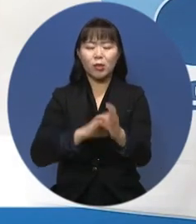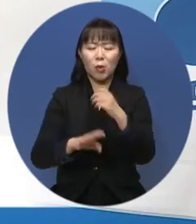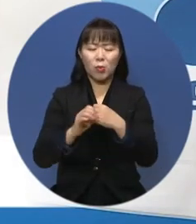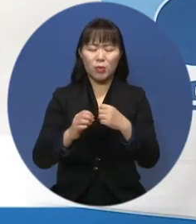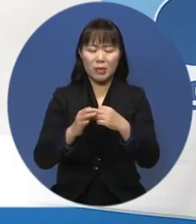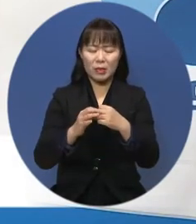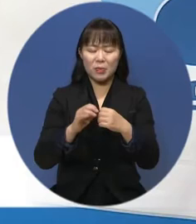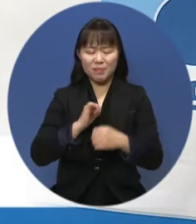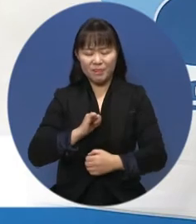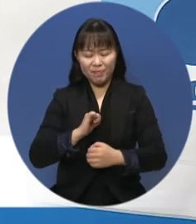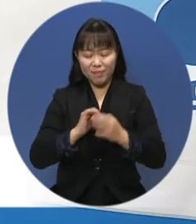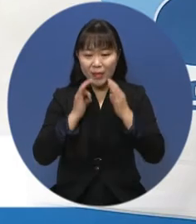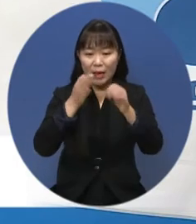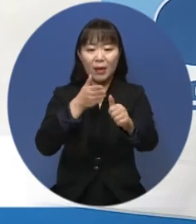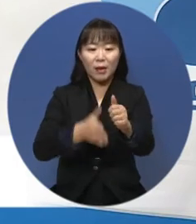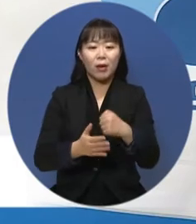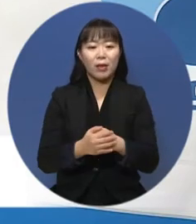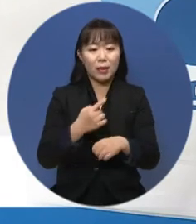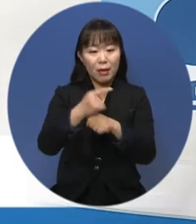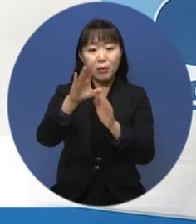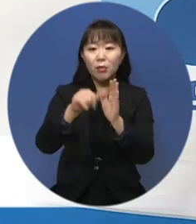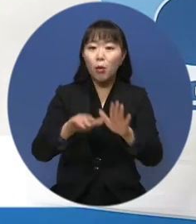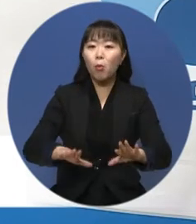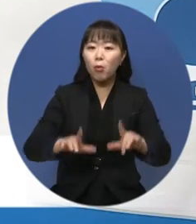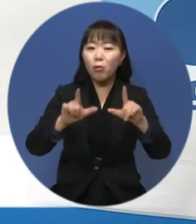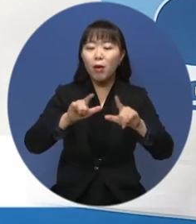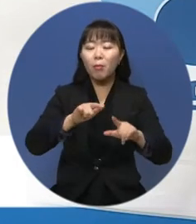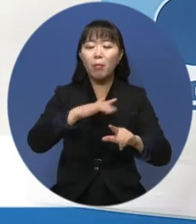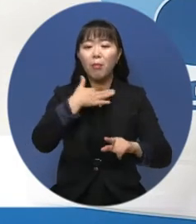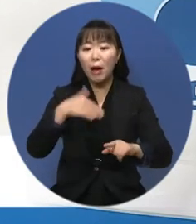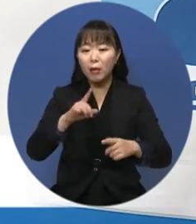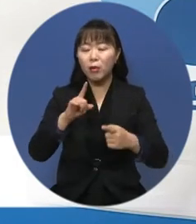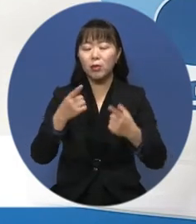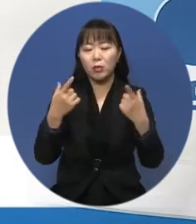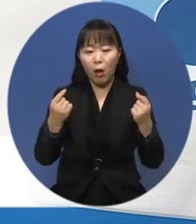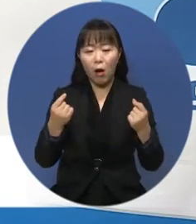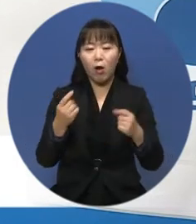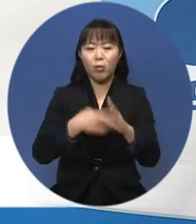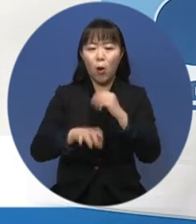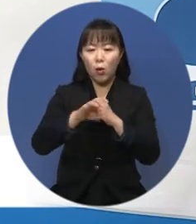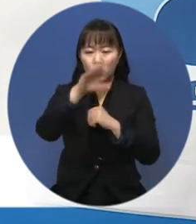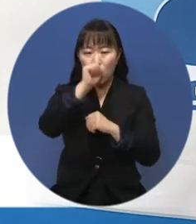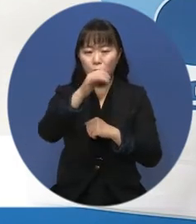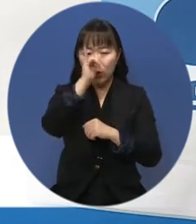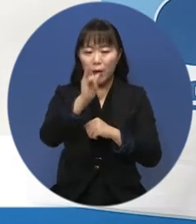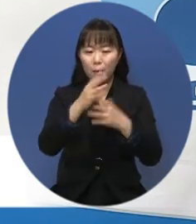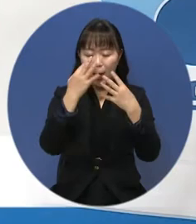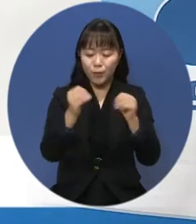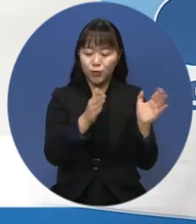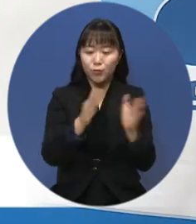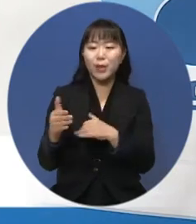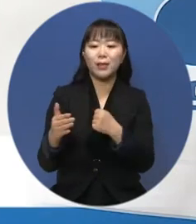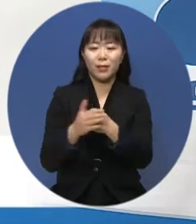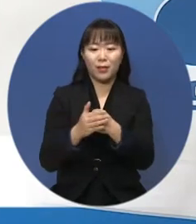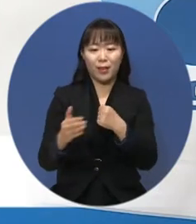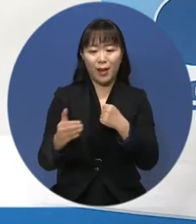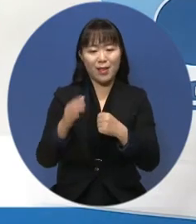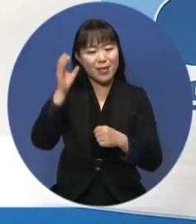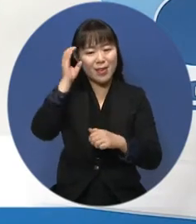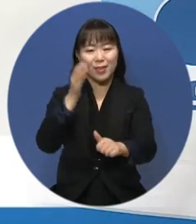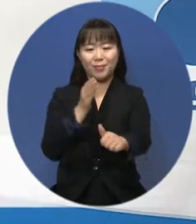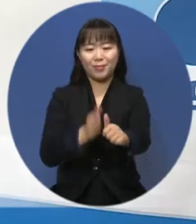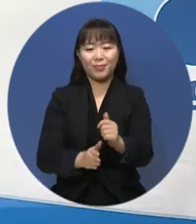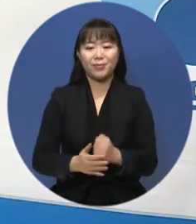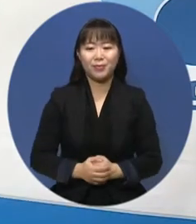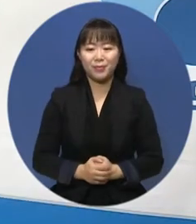좋겠고 내년에는 전까 올해 못했던 만큼 더 좋고 더 훌륭한 것도 많이 준비하고 스펙이 까 좀 기대해 주셨으면